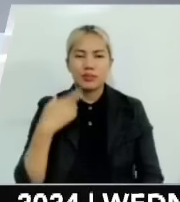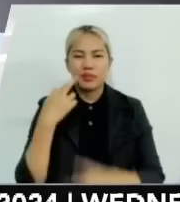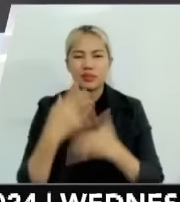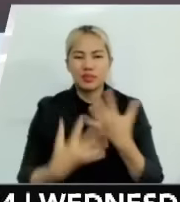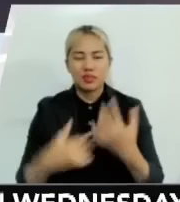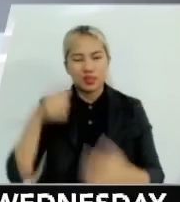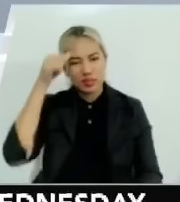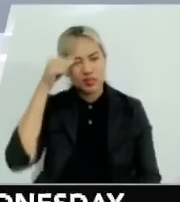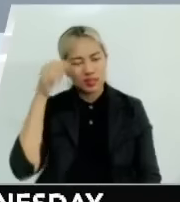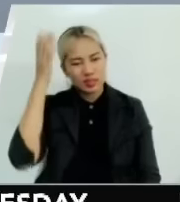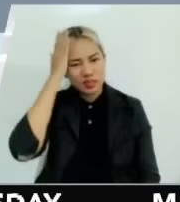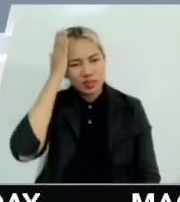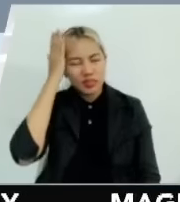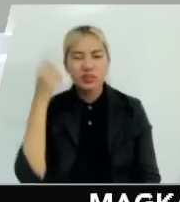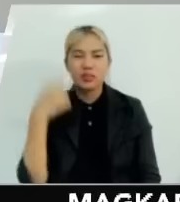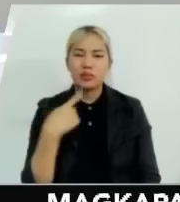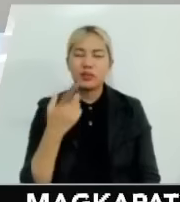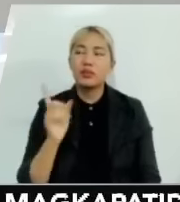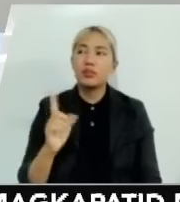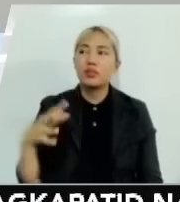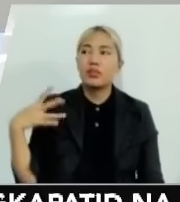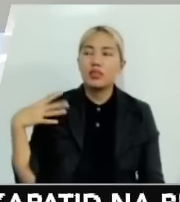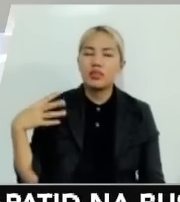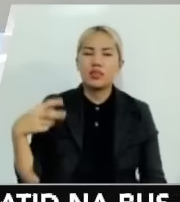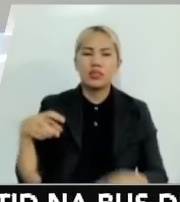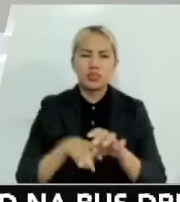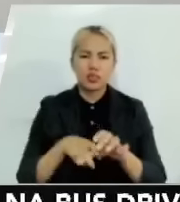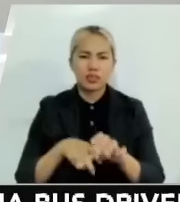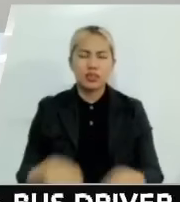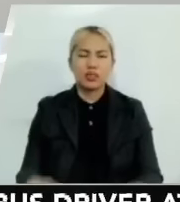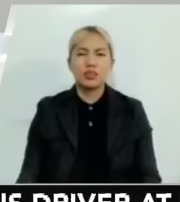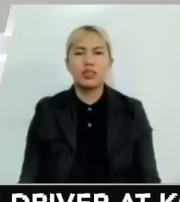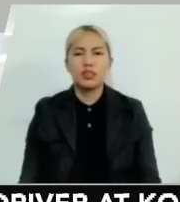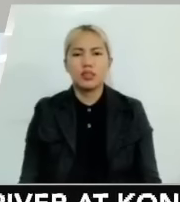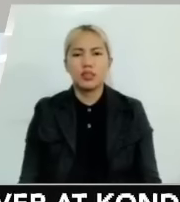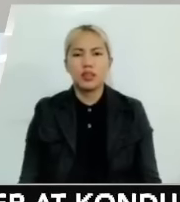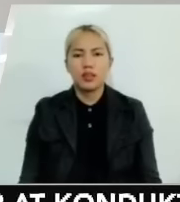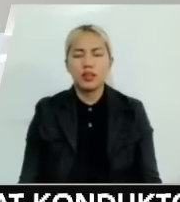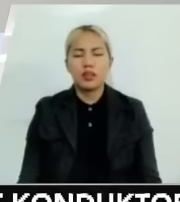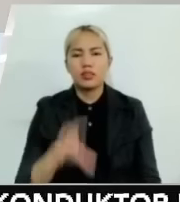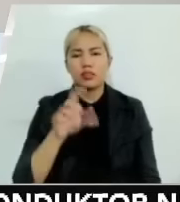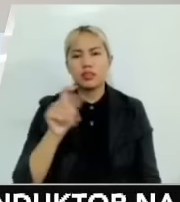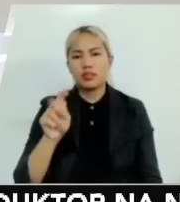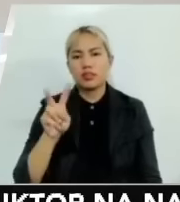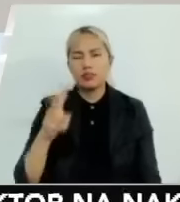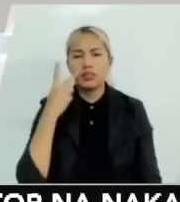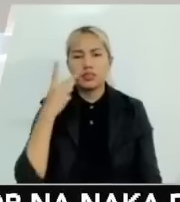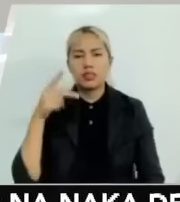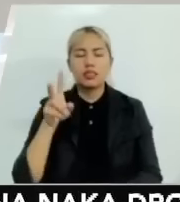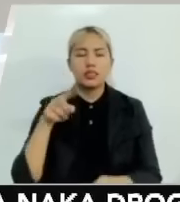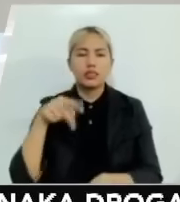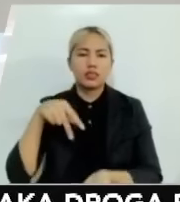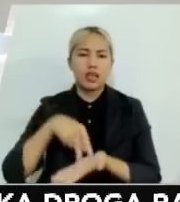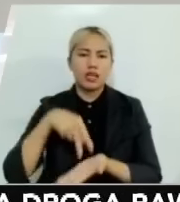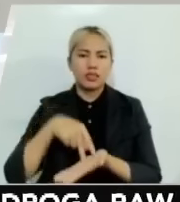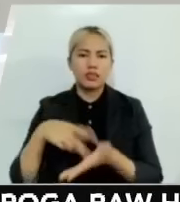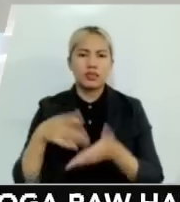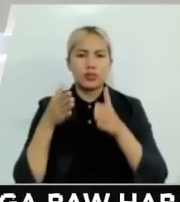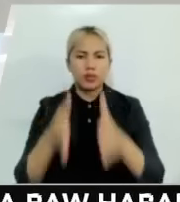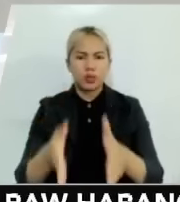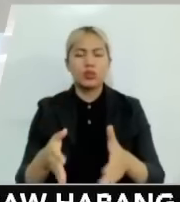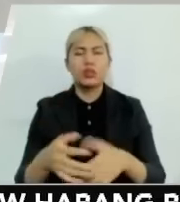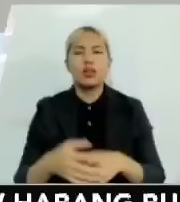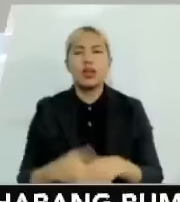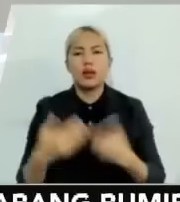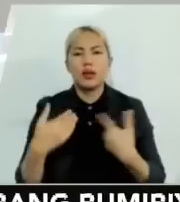na nag-aabang lang noon ng masasakyan. Makikita sa CCTV na nakatayo lang ang lalaki sa tabing kalsada nang masapul siya ng paparating na